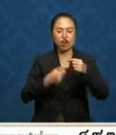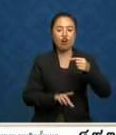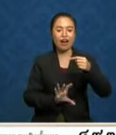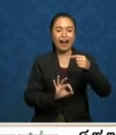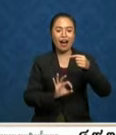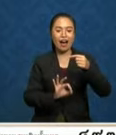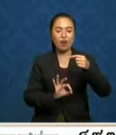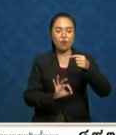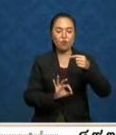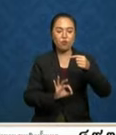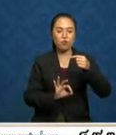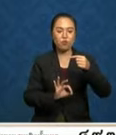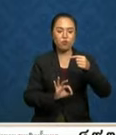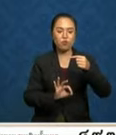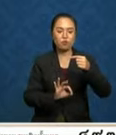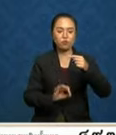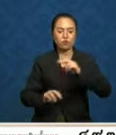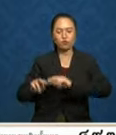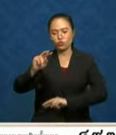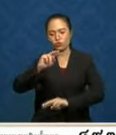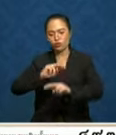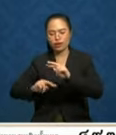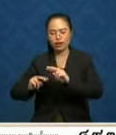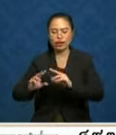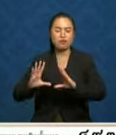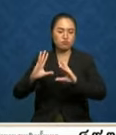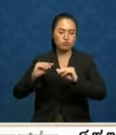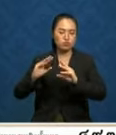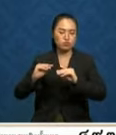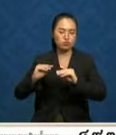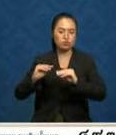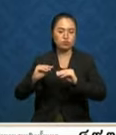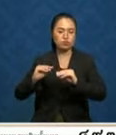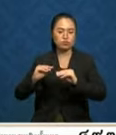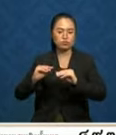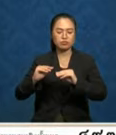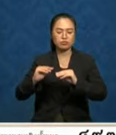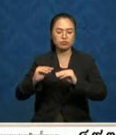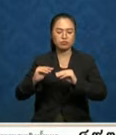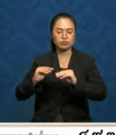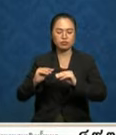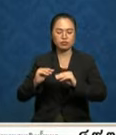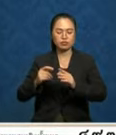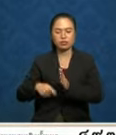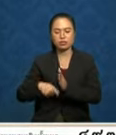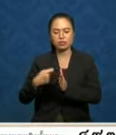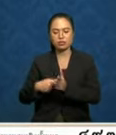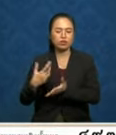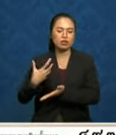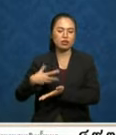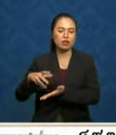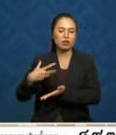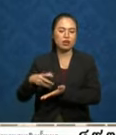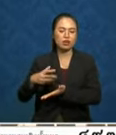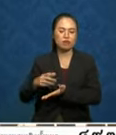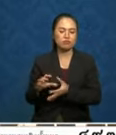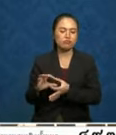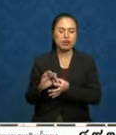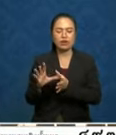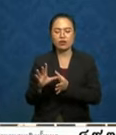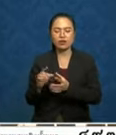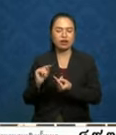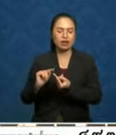านท่านต้องควบคุมการประชุมท่านรัฐมนตรีจะอุ้มกฎหมายหรือว่าจะอะไรครับผมว่าที่ให้เหตุผลนี่ไม่ใช่เรื่องที่จะอุ้มกฎหมายเลยครับ ข้อ9